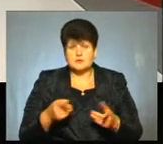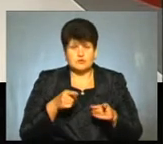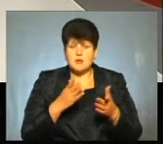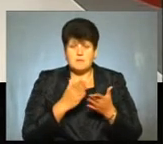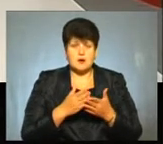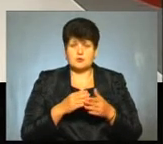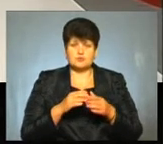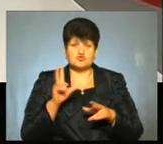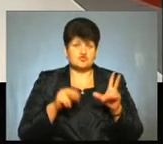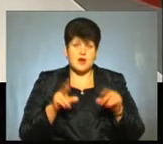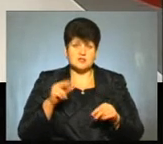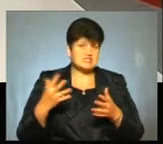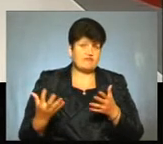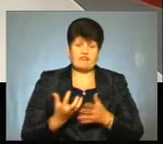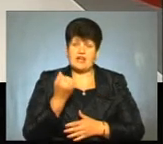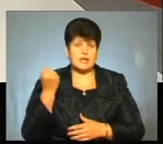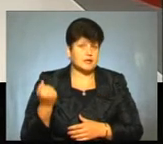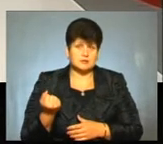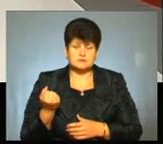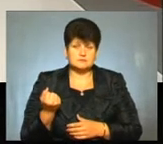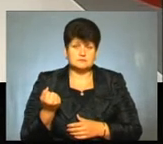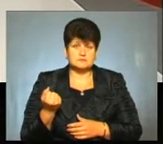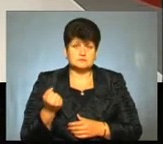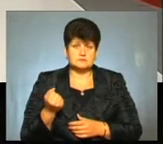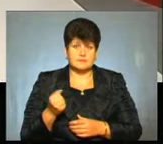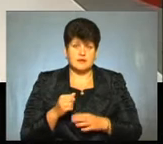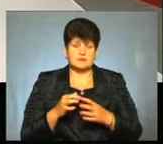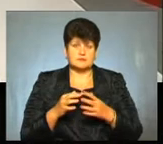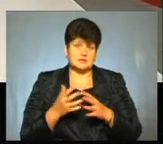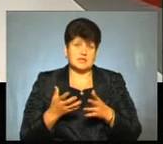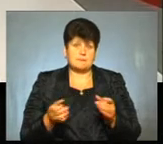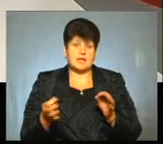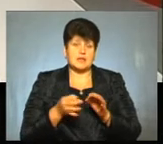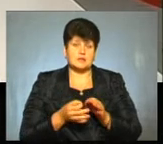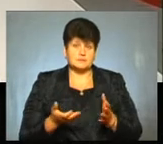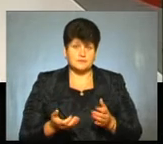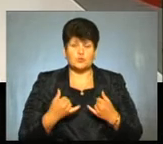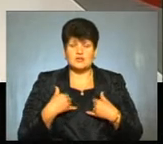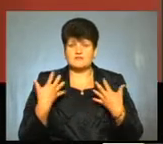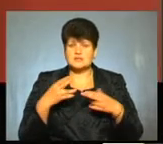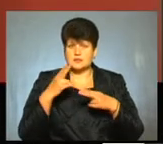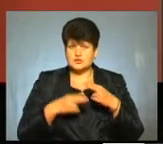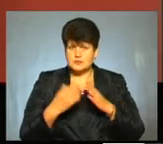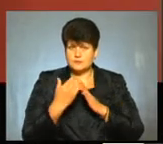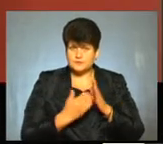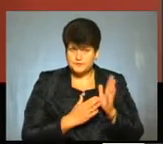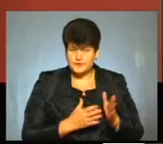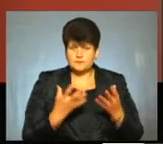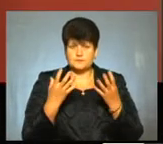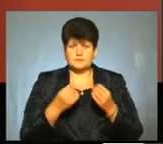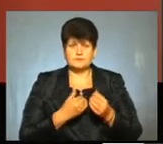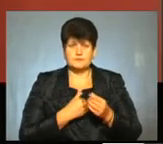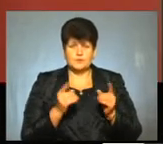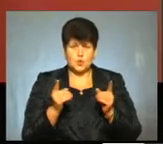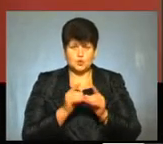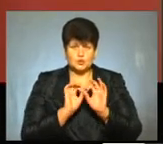вони мають теж шанс виграти, як населені пункти, які до нас приєдналися. В нас вже завершується програма, але ще